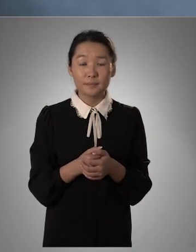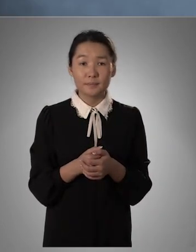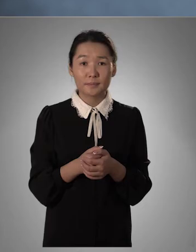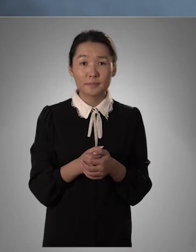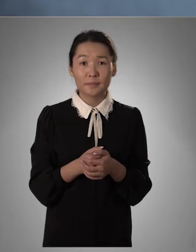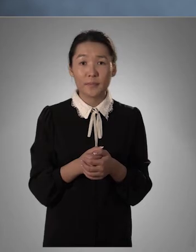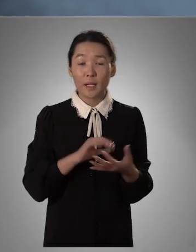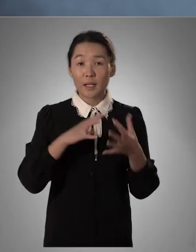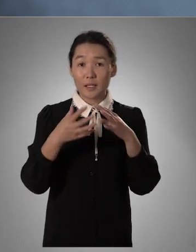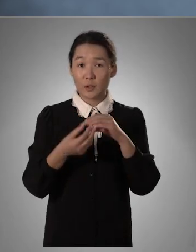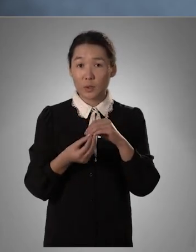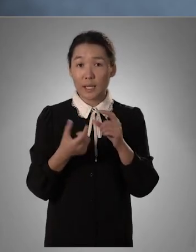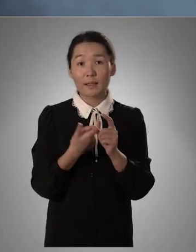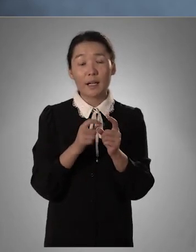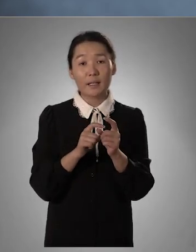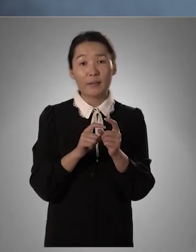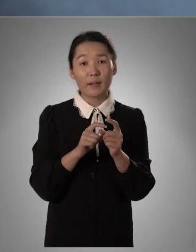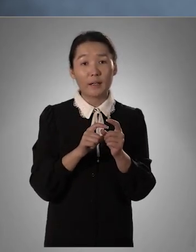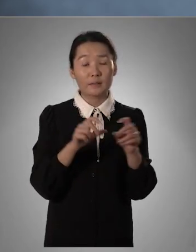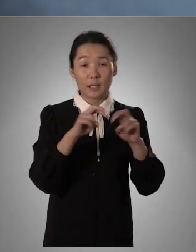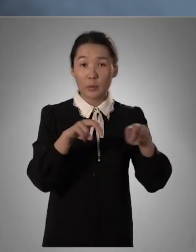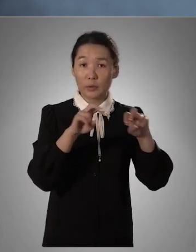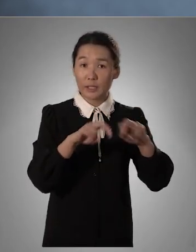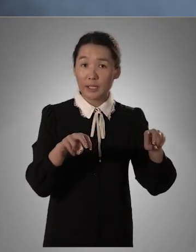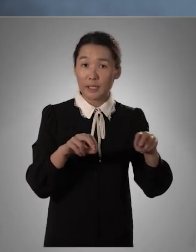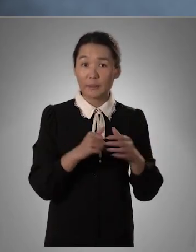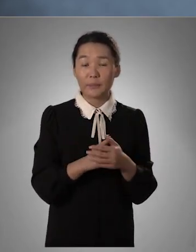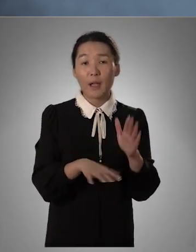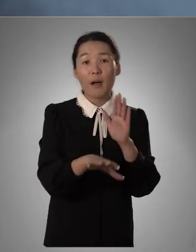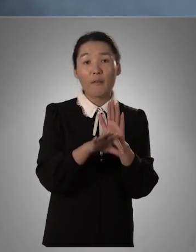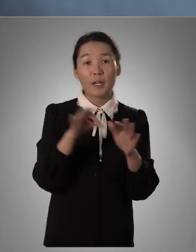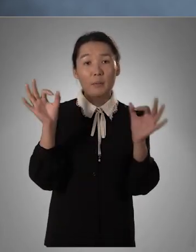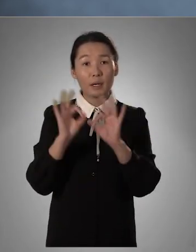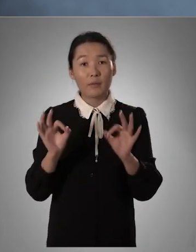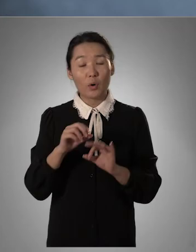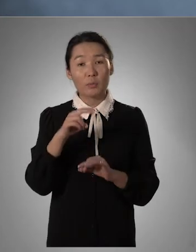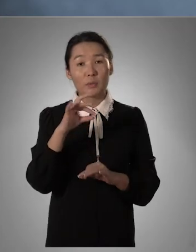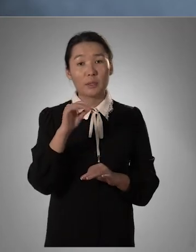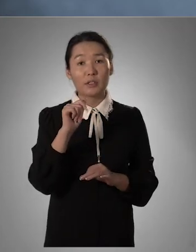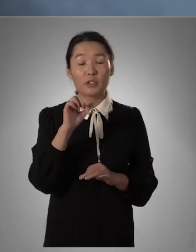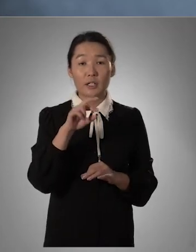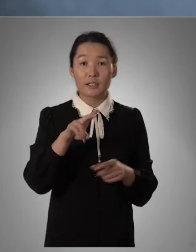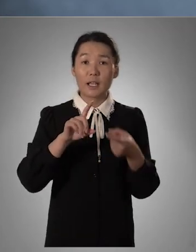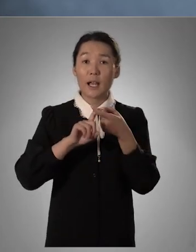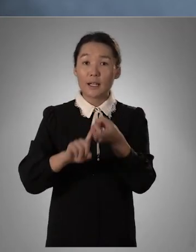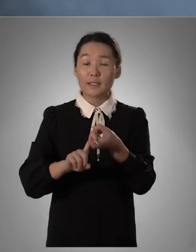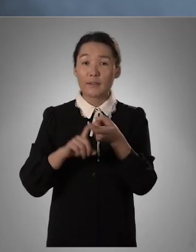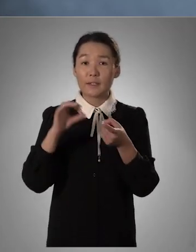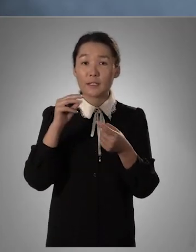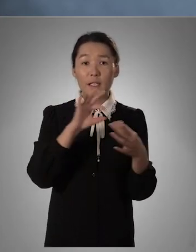результат этого наблюдения выбор формы причастия зависит от